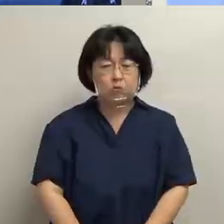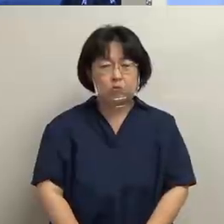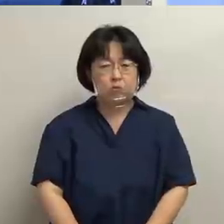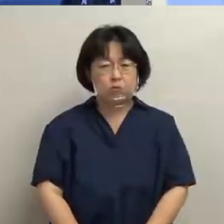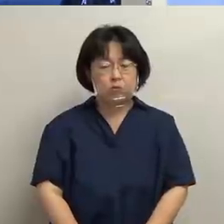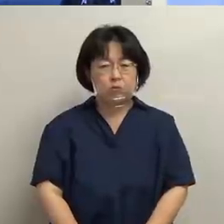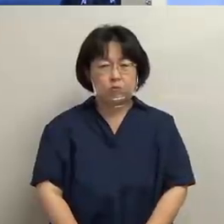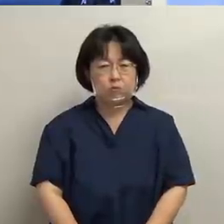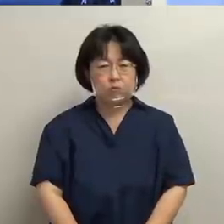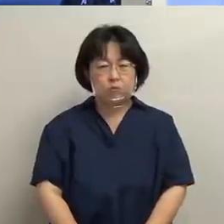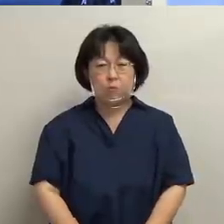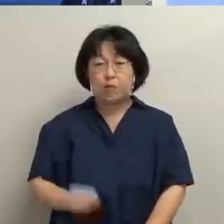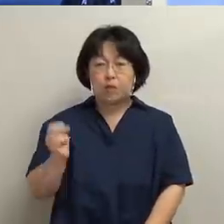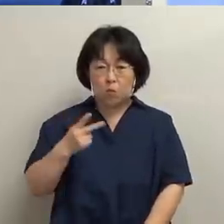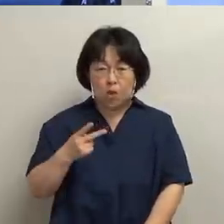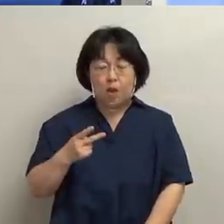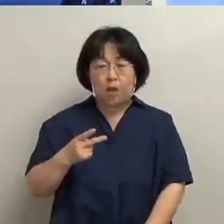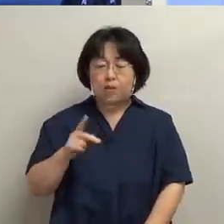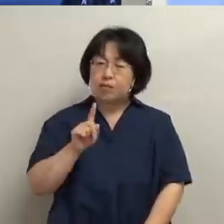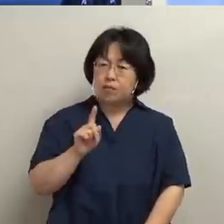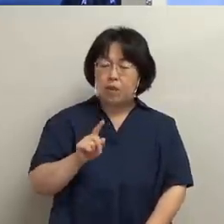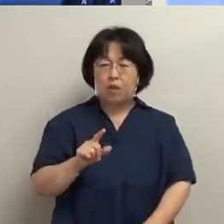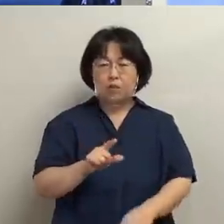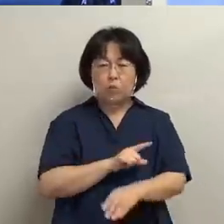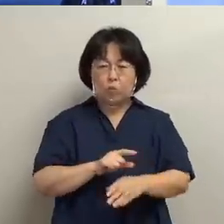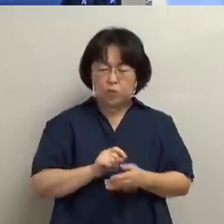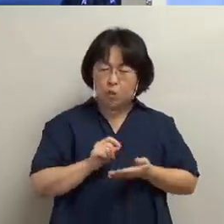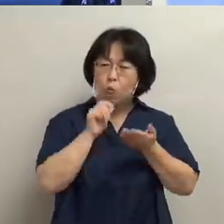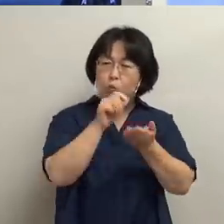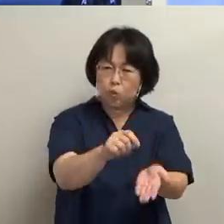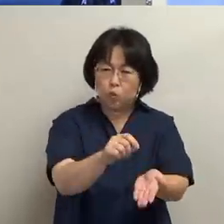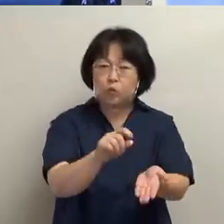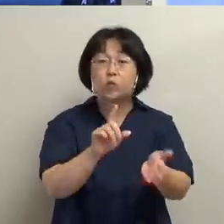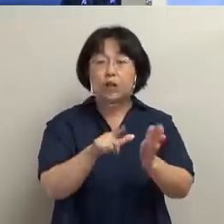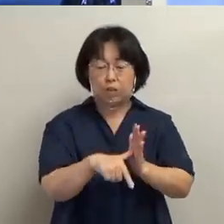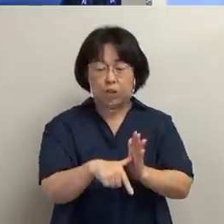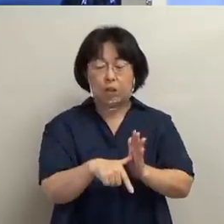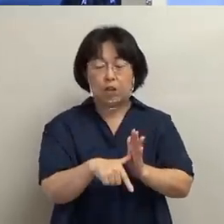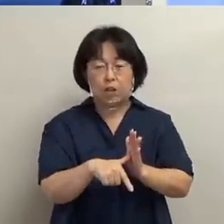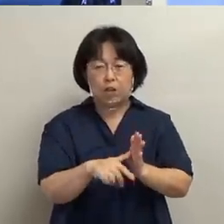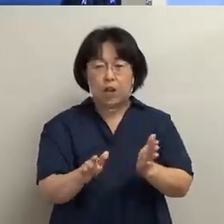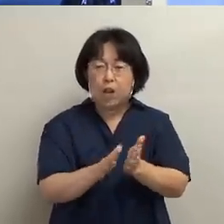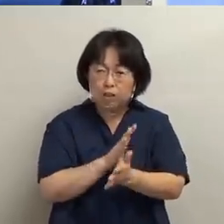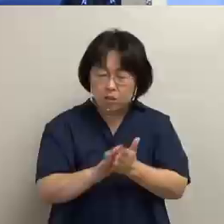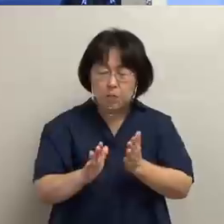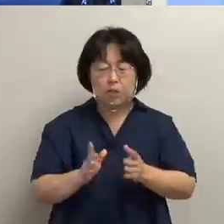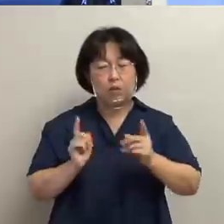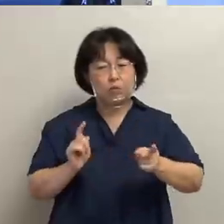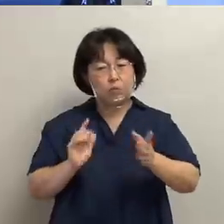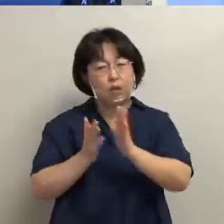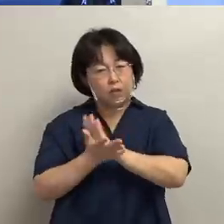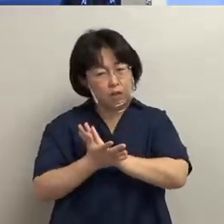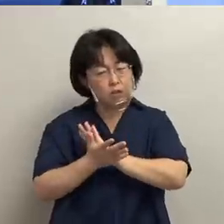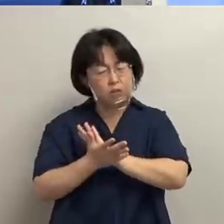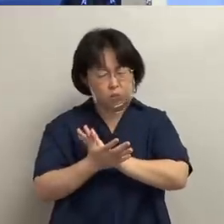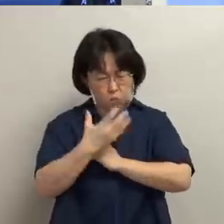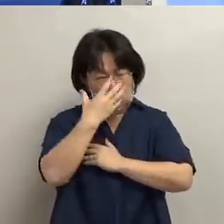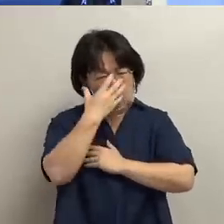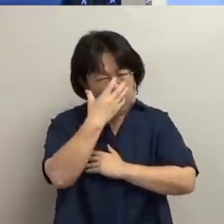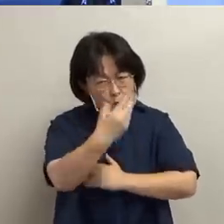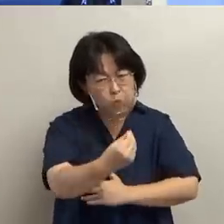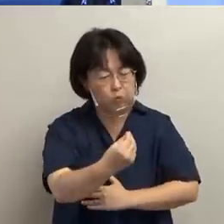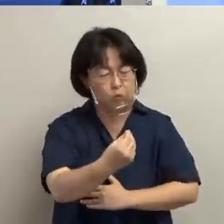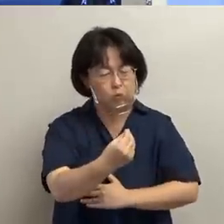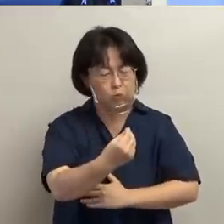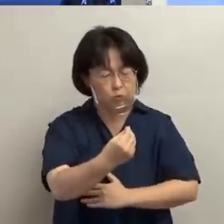まあもしこういうあの特典を付与するのであればアーマー改めてこの群馬県の魅力にも感じても魅力を感じて